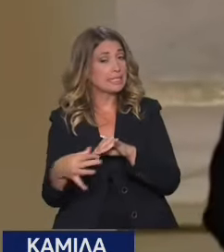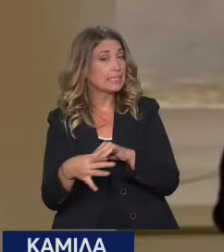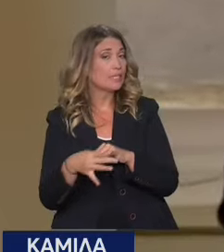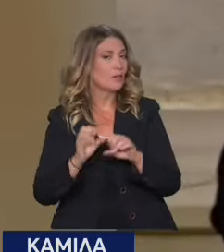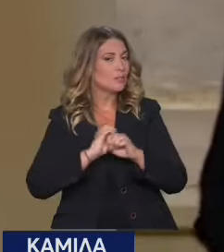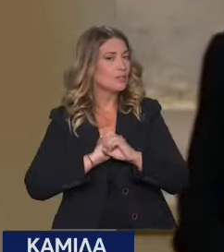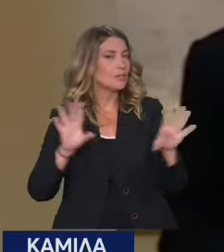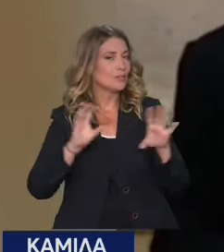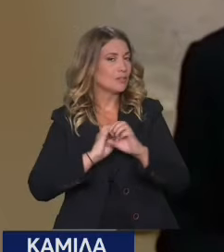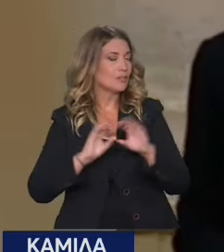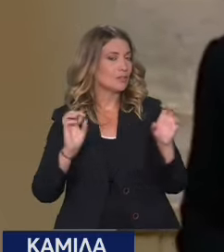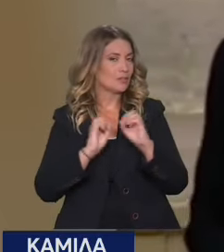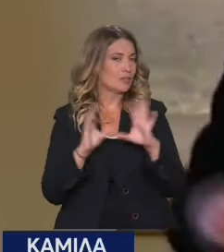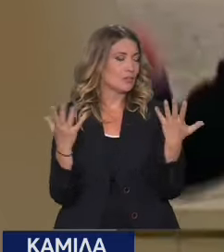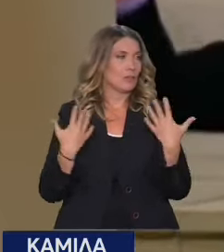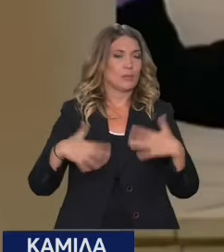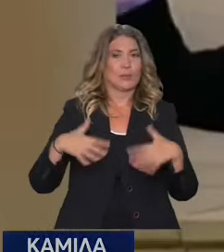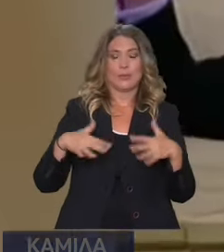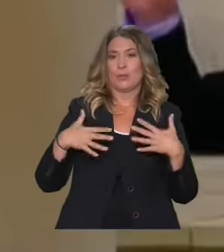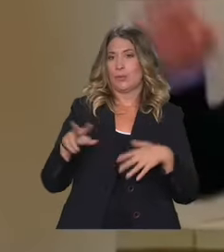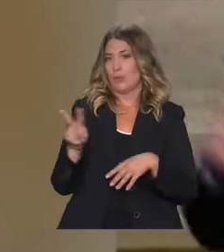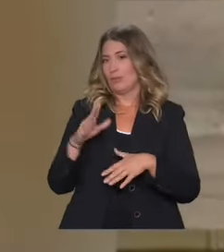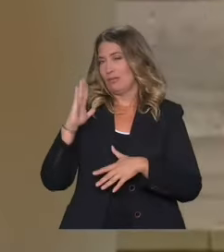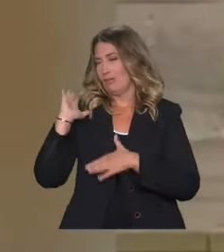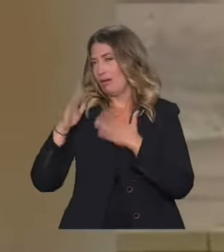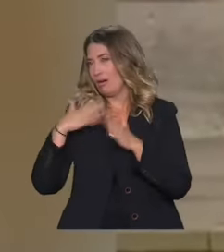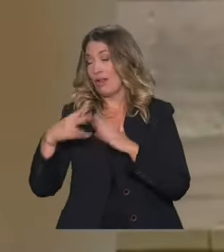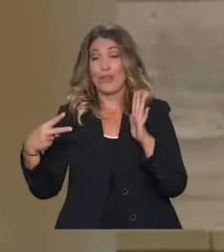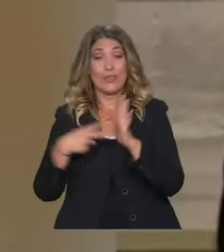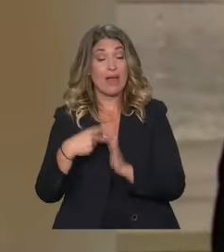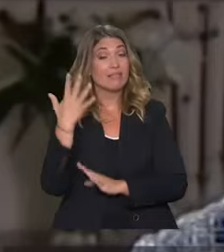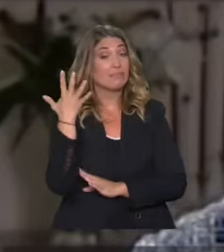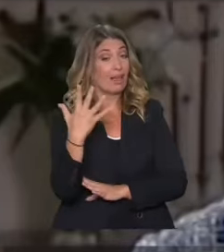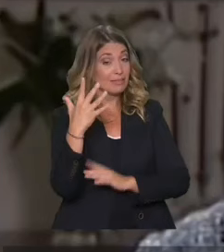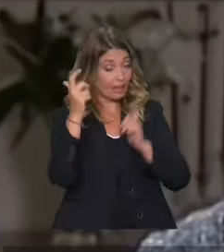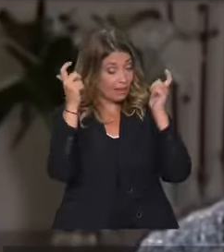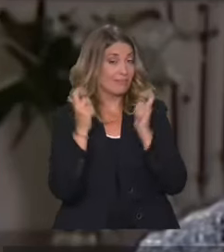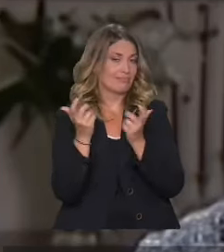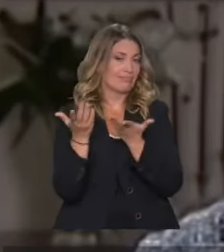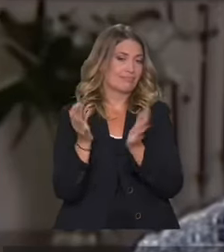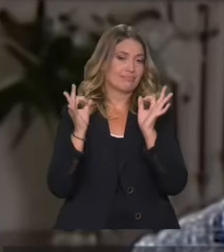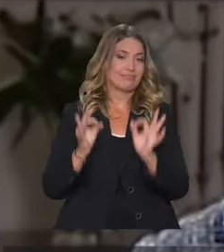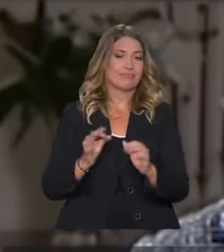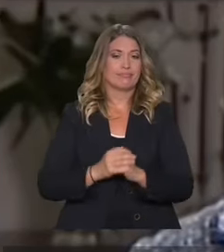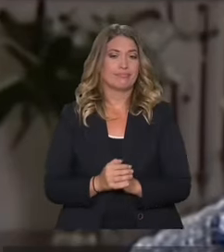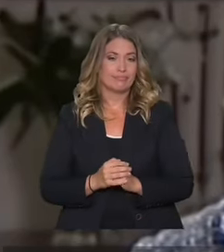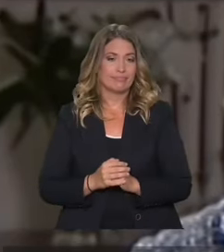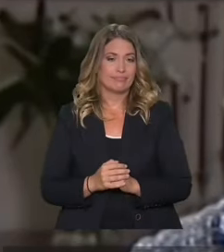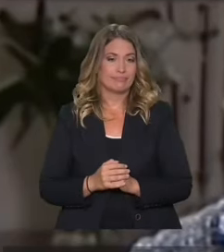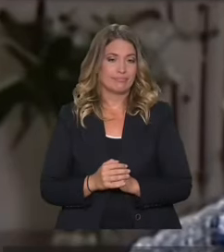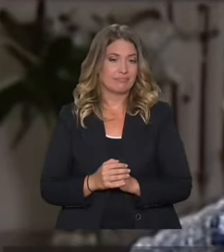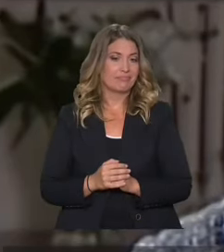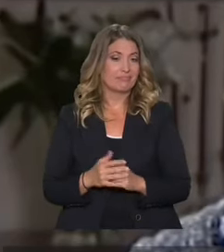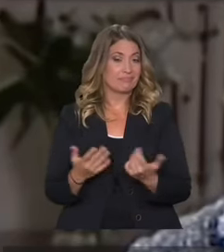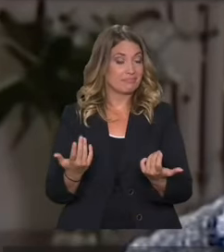Η αντισυμβατική ιστορία αγάπης ολοκληρώθηκε το 2005 με το γάμο τους. For many years, Camilla and I have been to the same